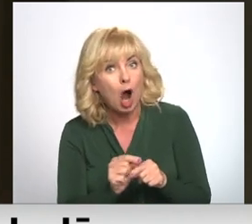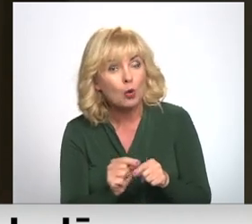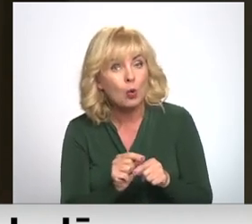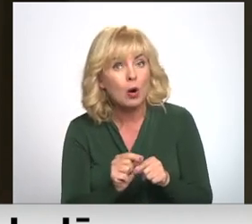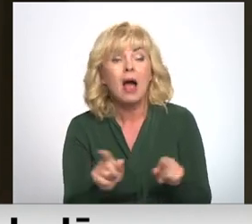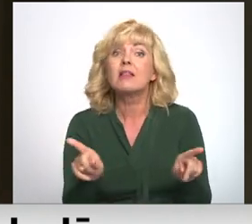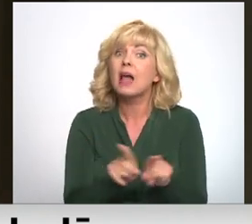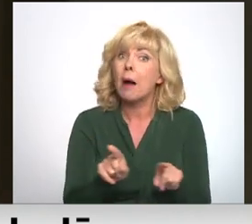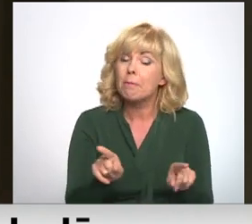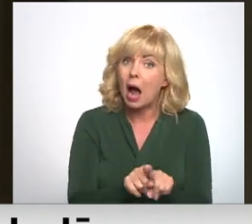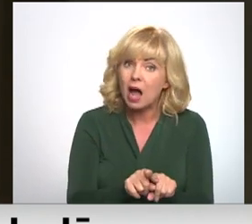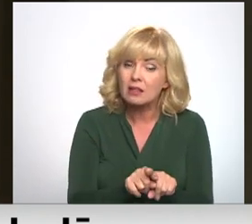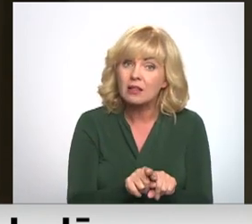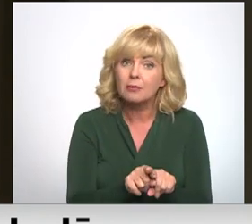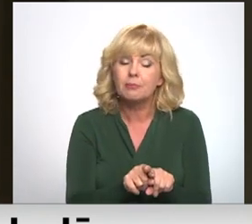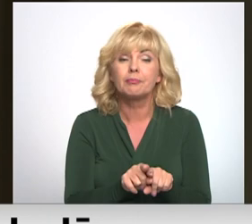Tāpat